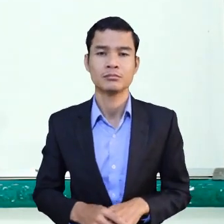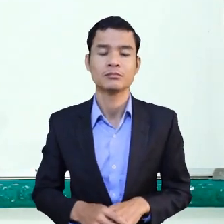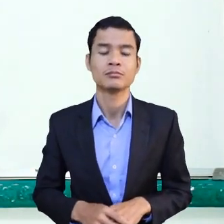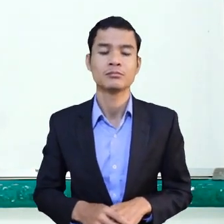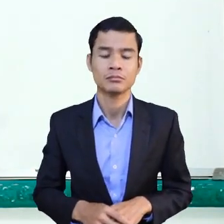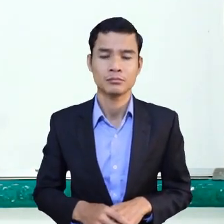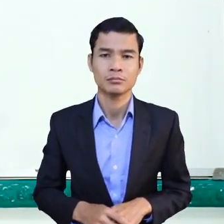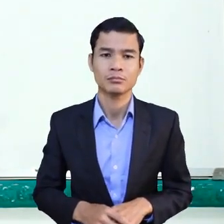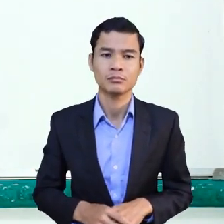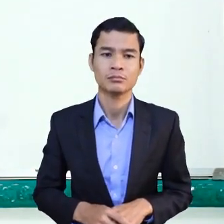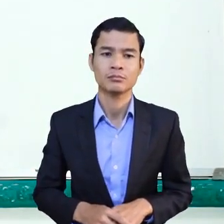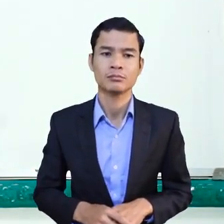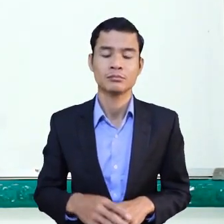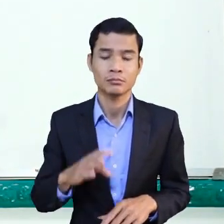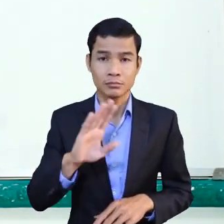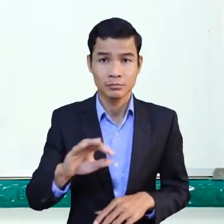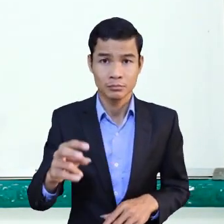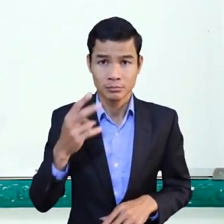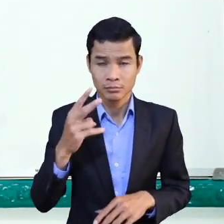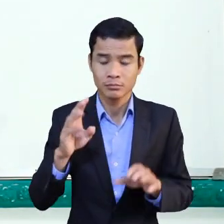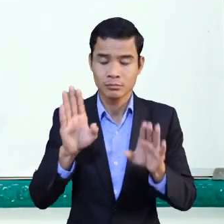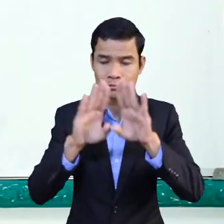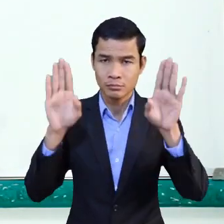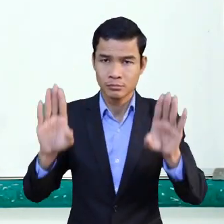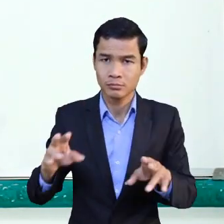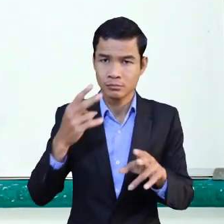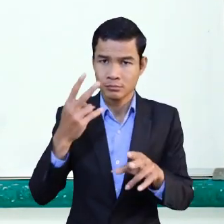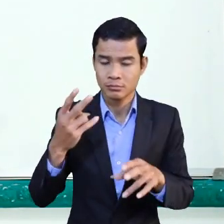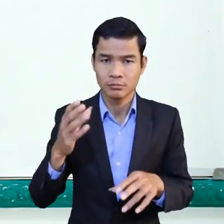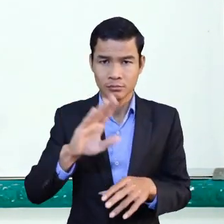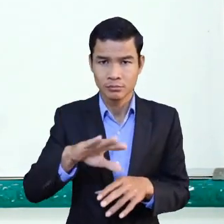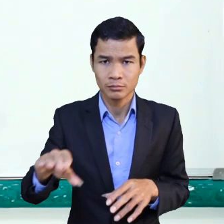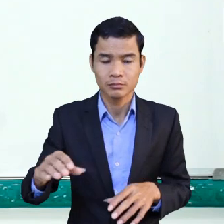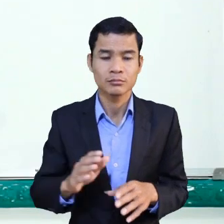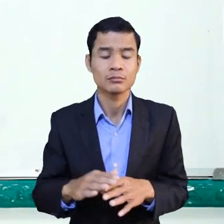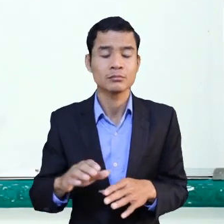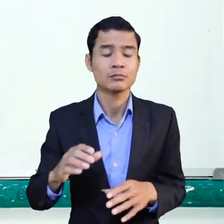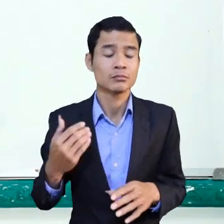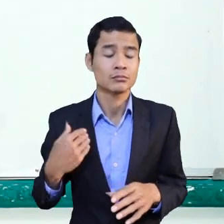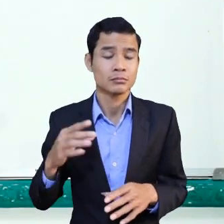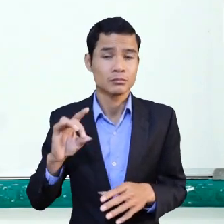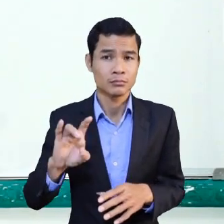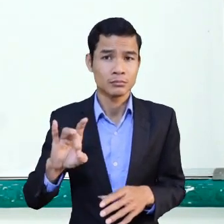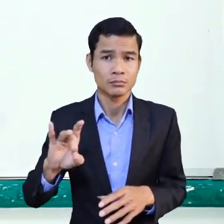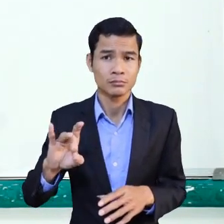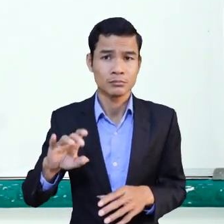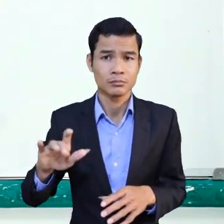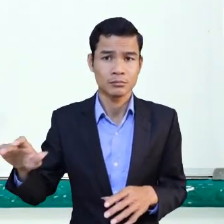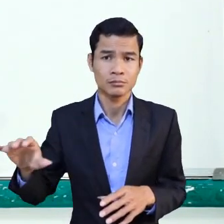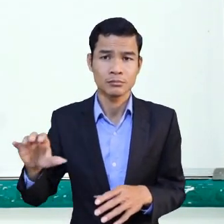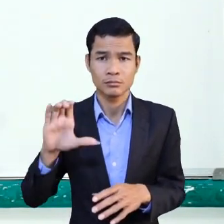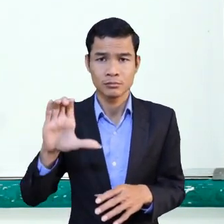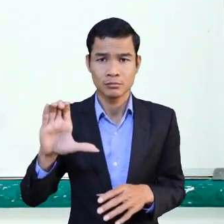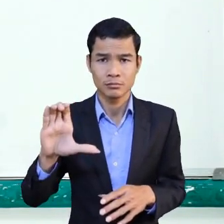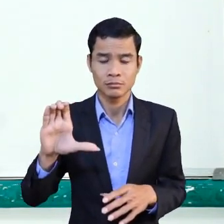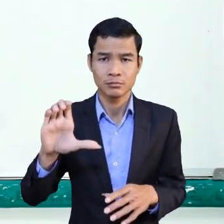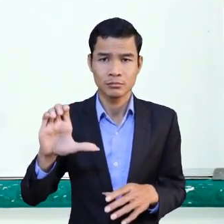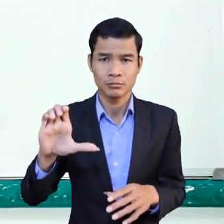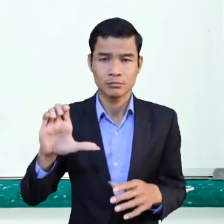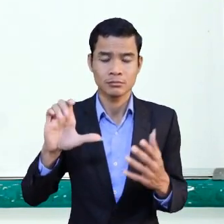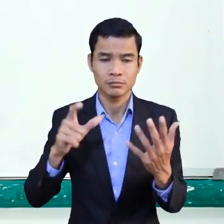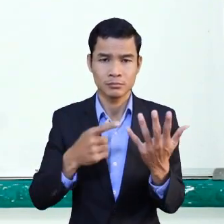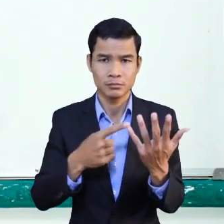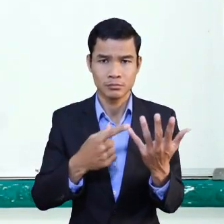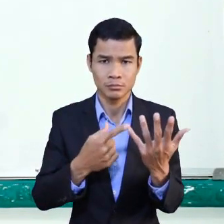ចាកូនចាំផ្ទៀងផ្ទាត់ជាមួយអ្នកគ្រូទាំងអស់គ្នាណាចាឆេគឺមានអក្សរឆនិ